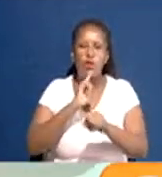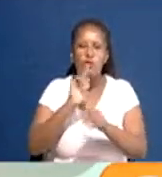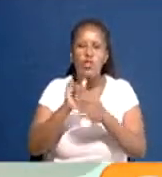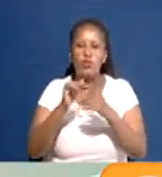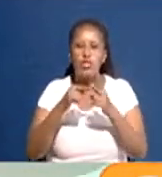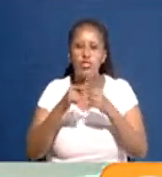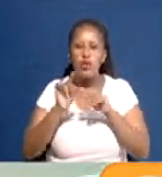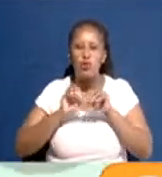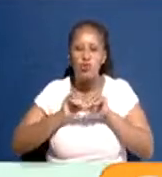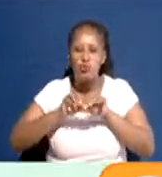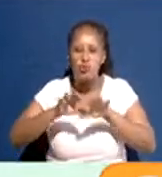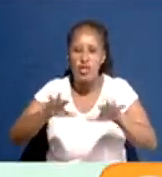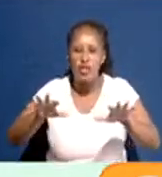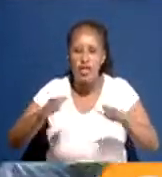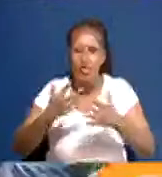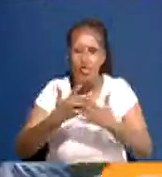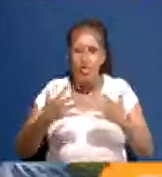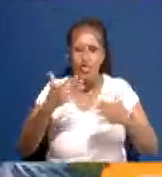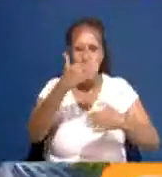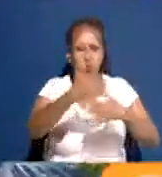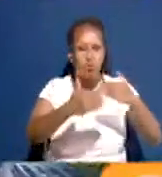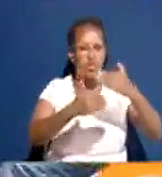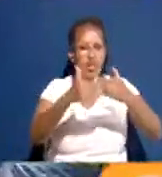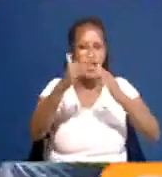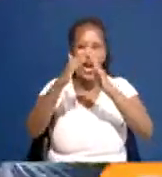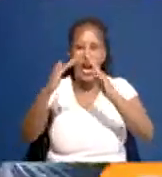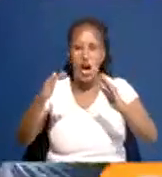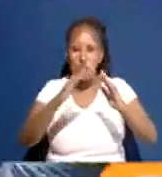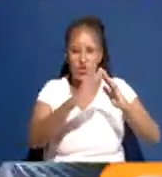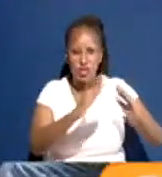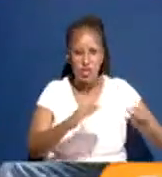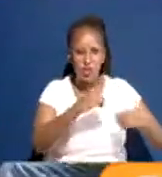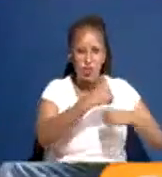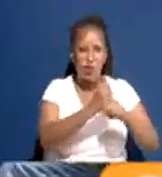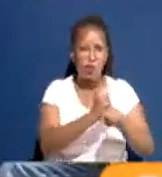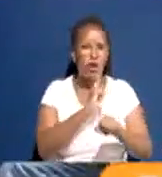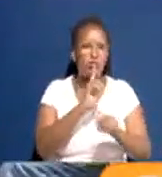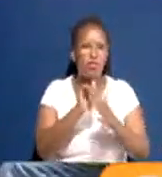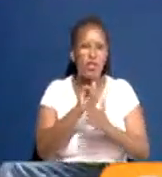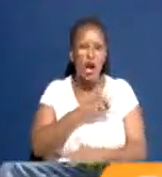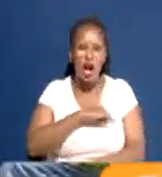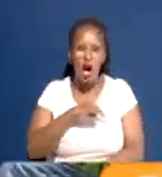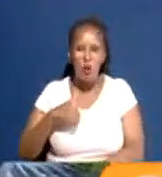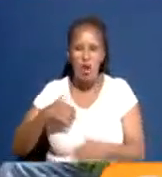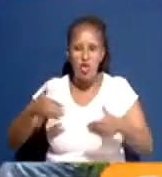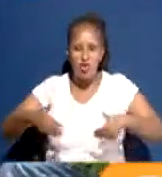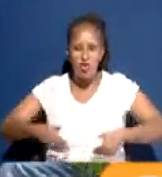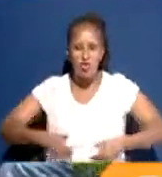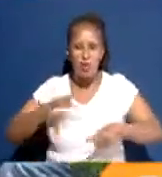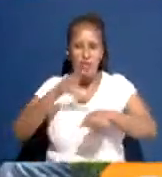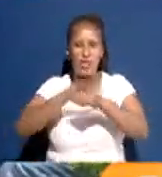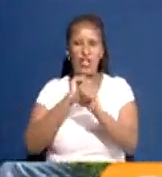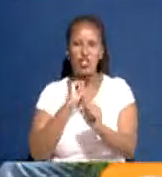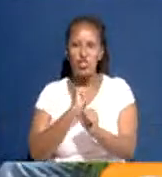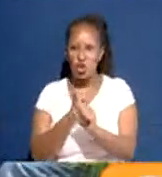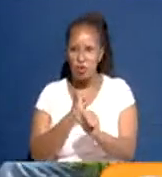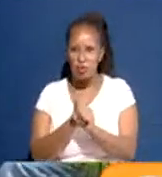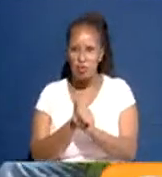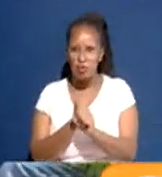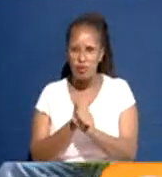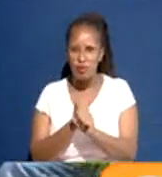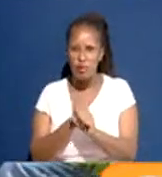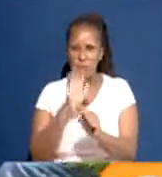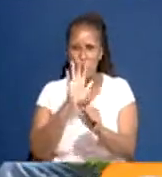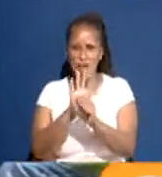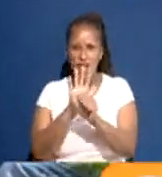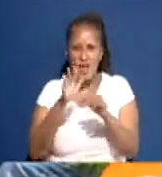kuspread mambo ya ujenzi wa manyumba ili tuhakikisha kwamba vijana wetu wanapata ajira. Watu